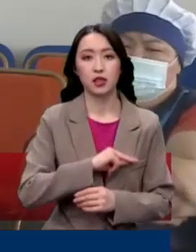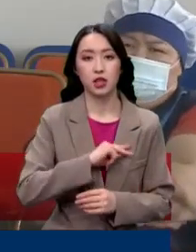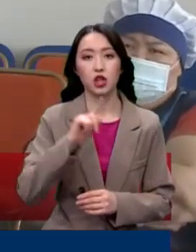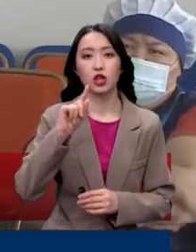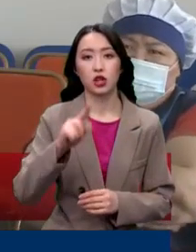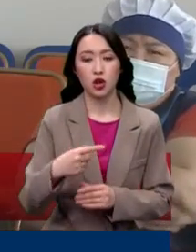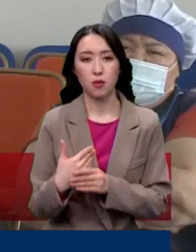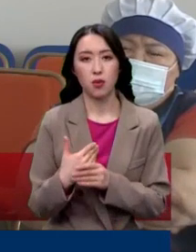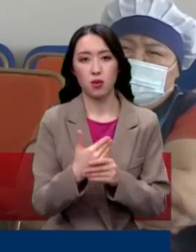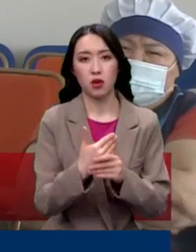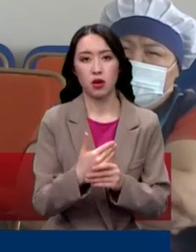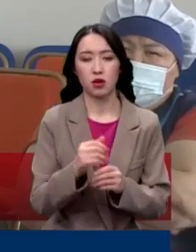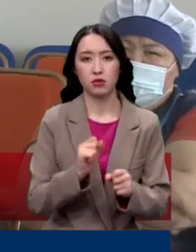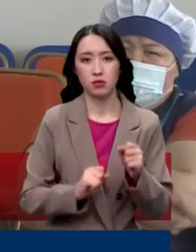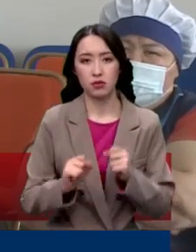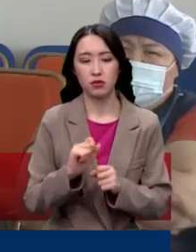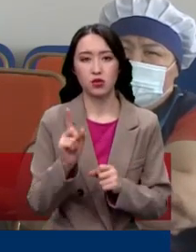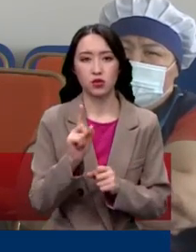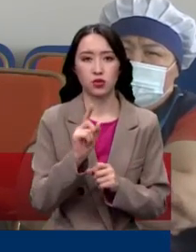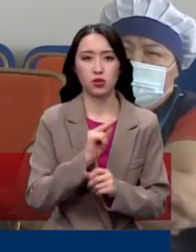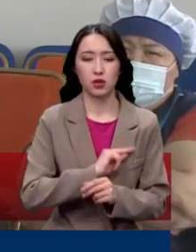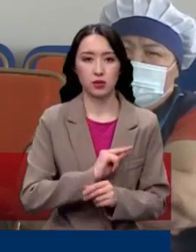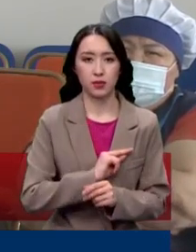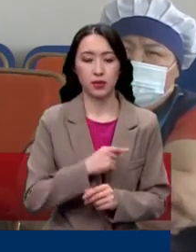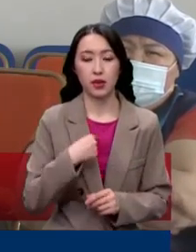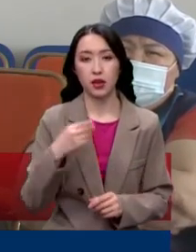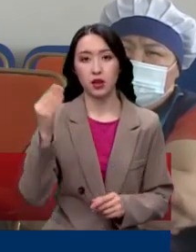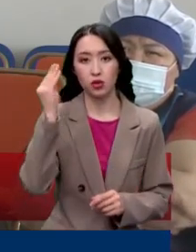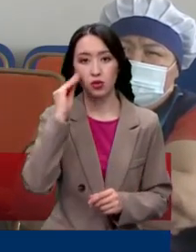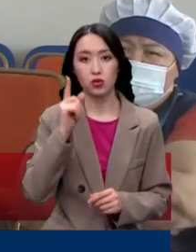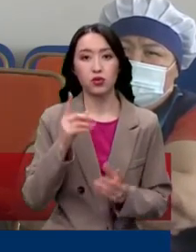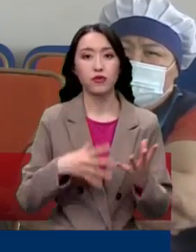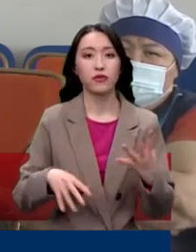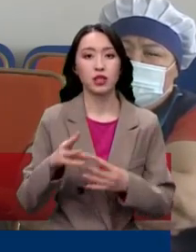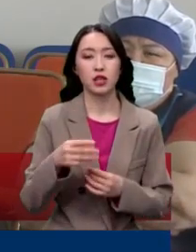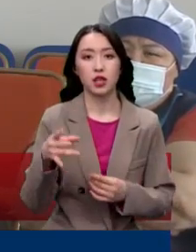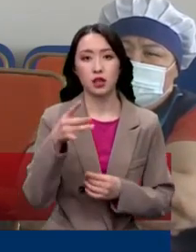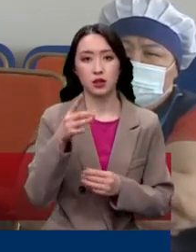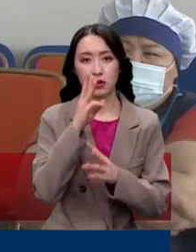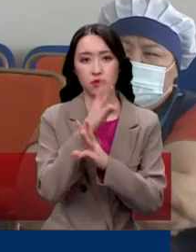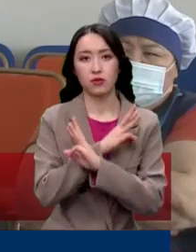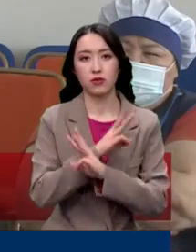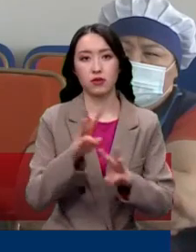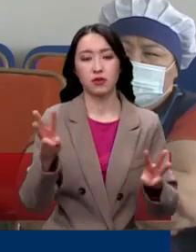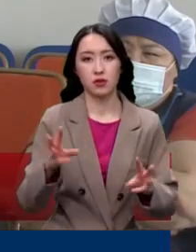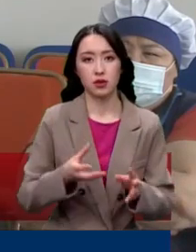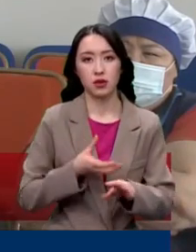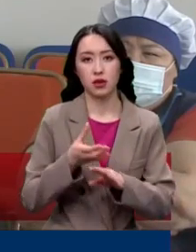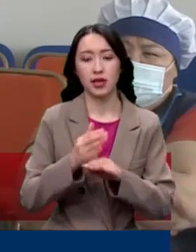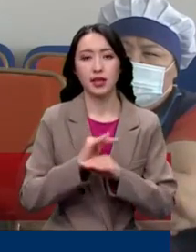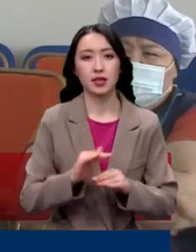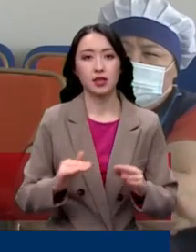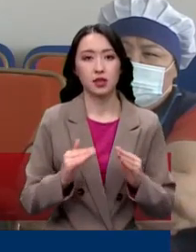числе вспомогательному персоналу. Я думаю, что по всей республике выплачивались работникам детских